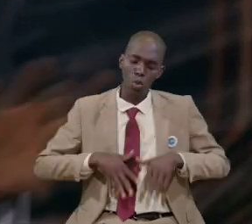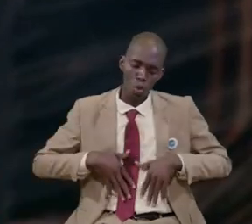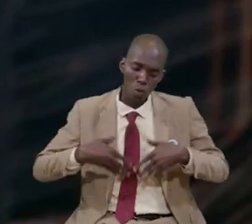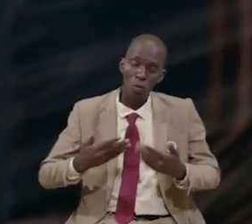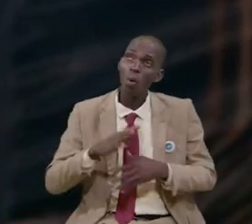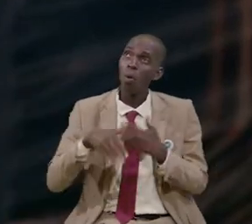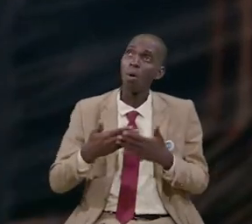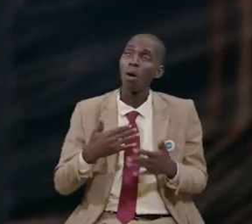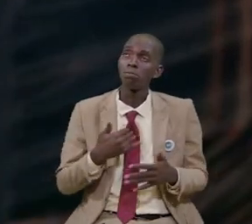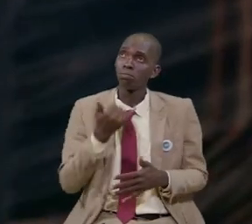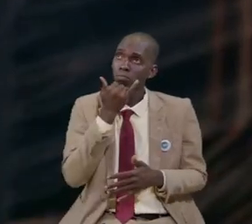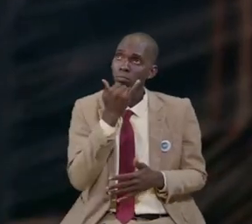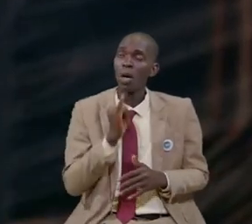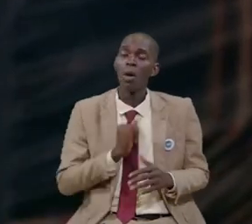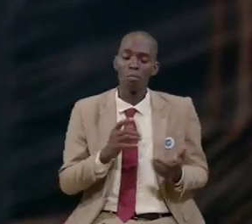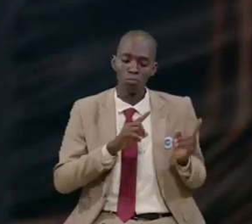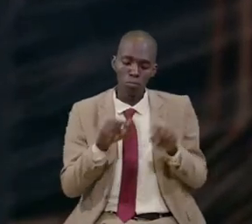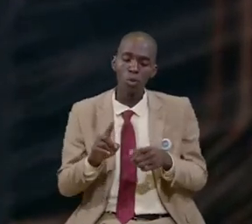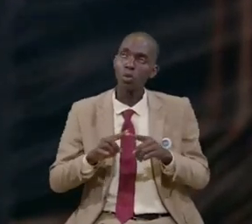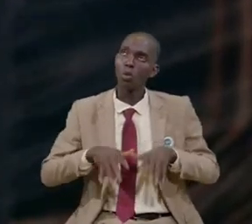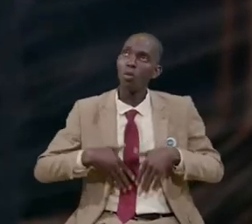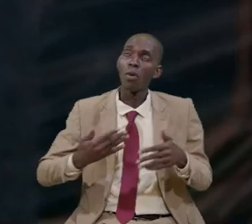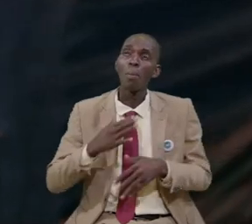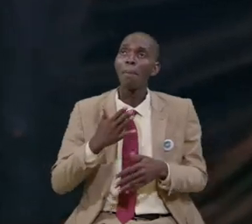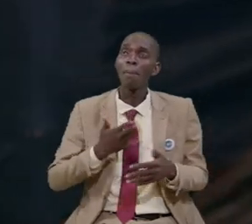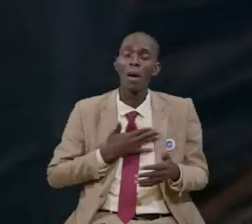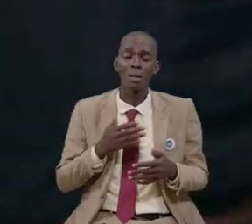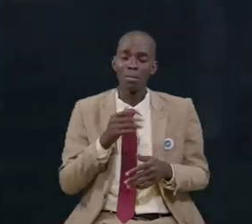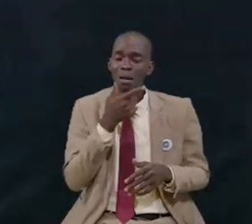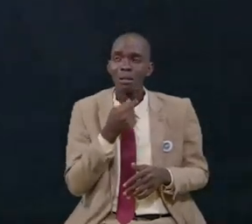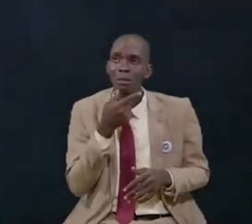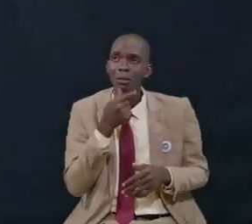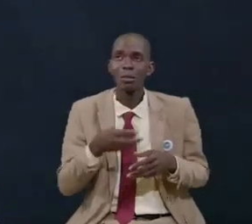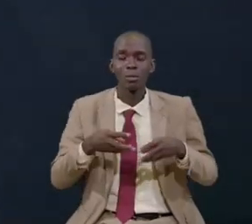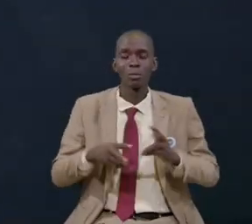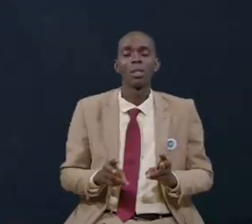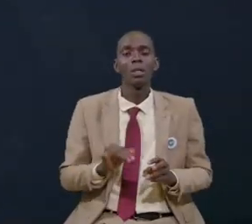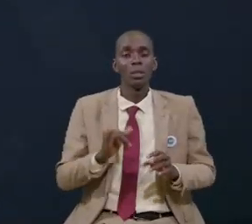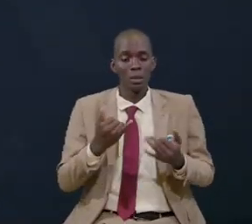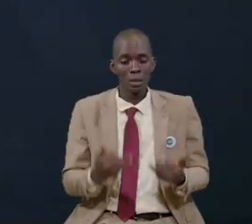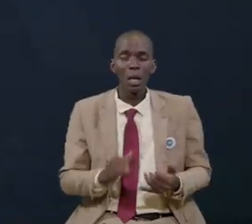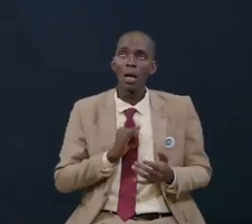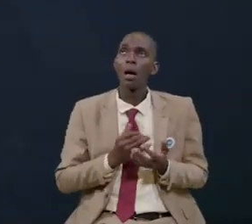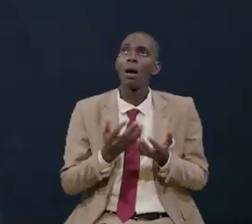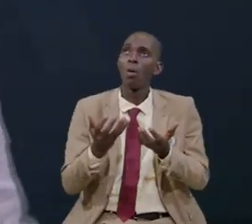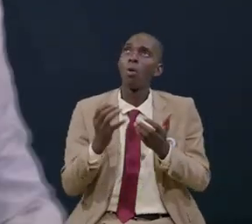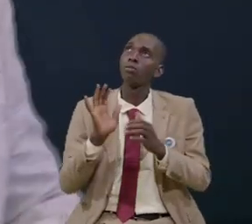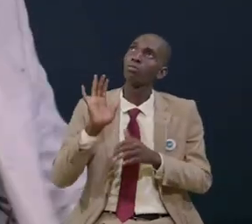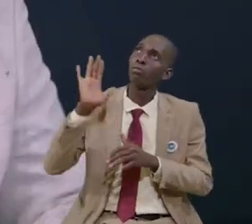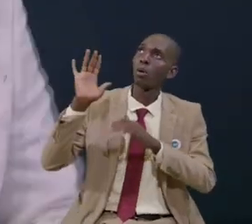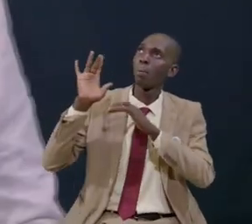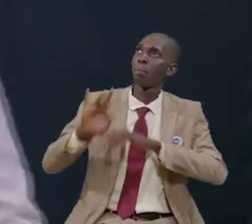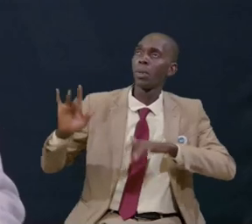fait. Je veux confesser ce que j'étais. Et maintenant, Je veux la miséricorde de Dieu,